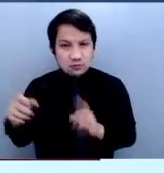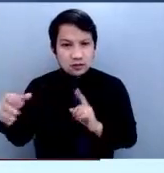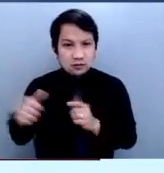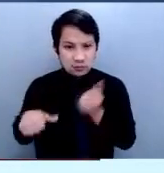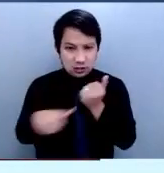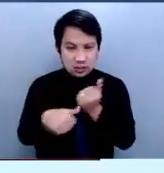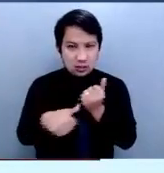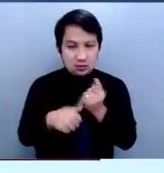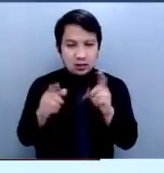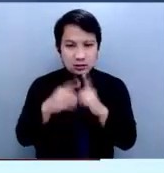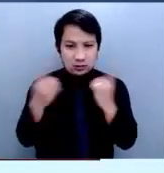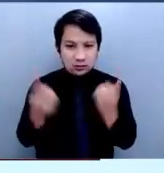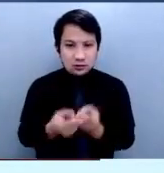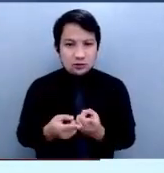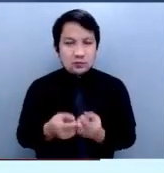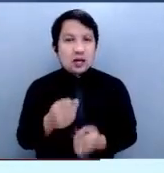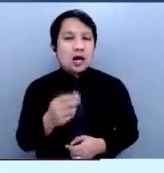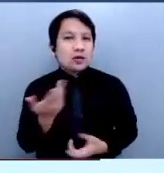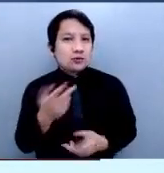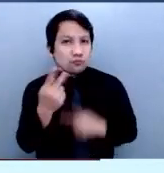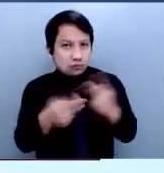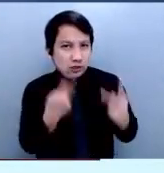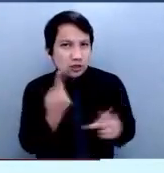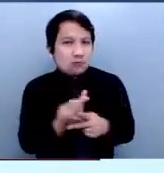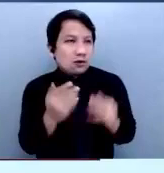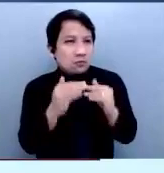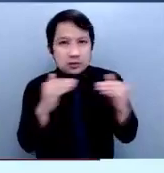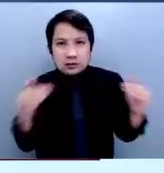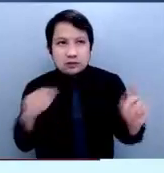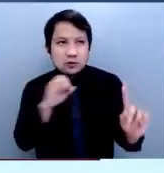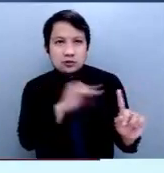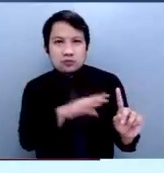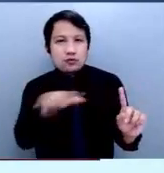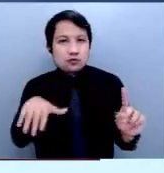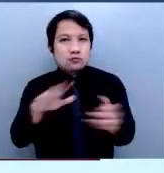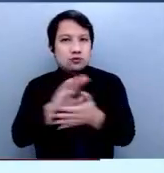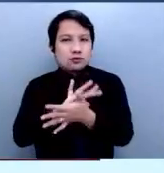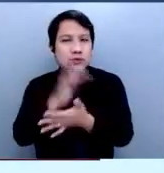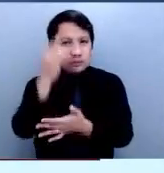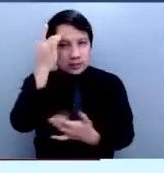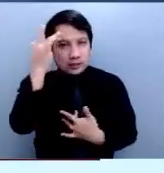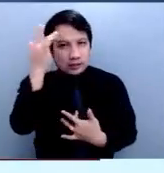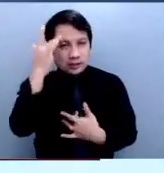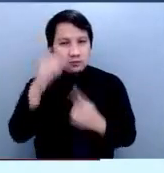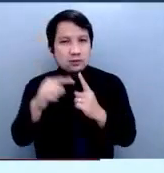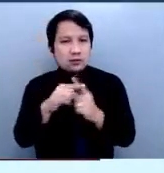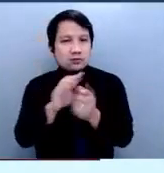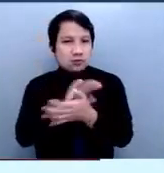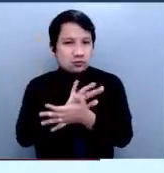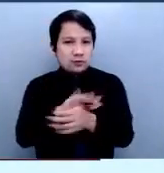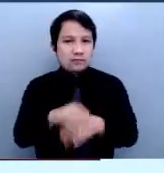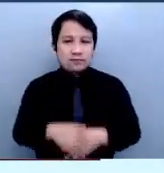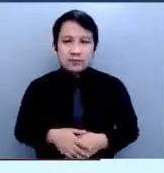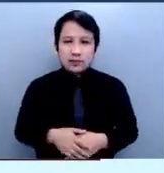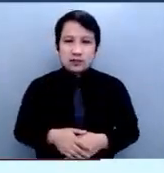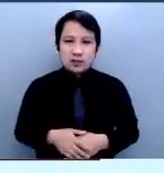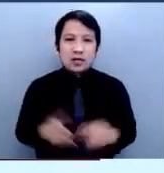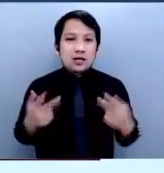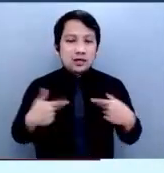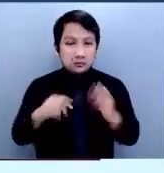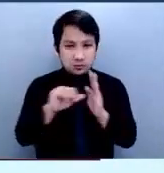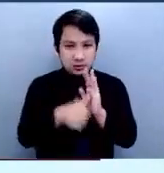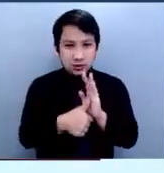departamento at nature of work o level ng exposure mo sa mga may COVID-19. May karampatang puntos po yan